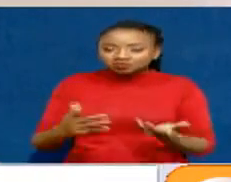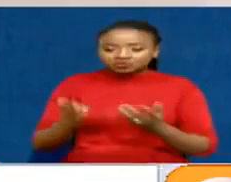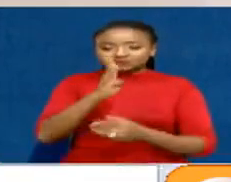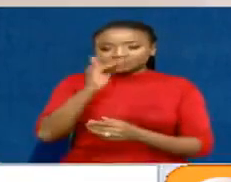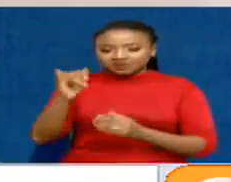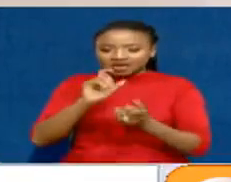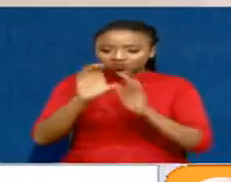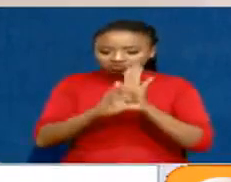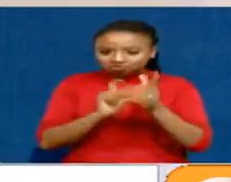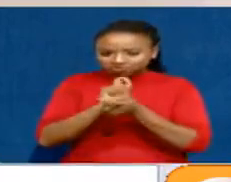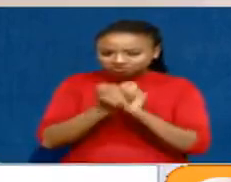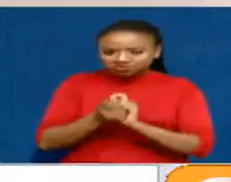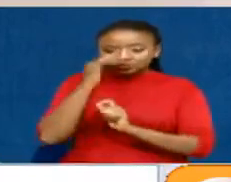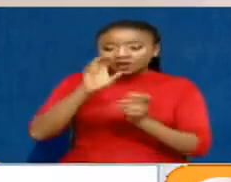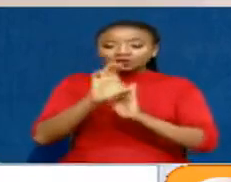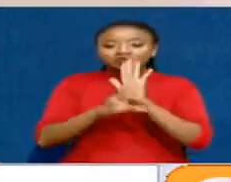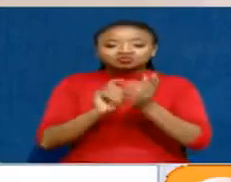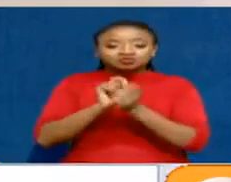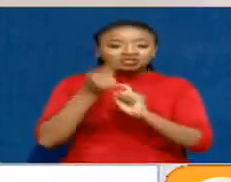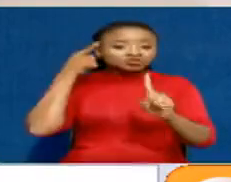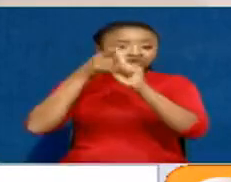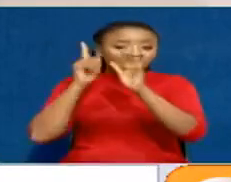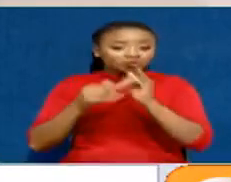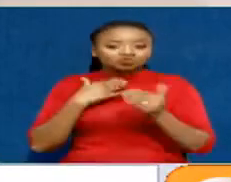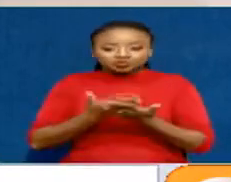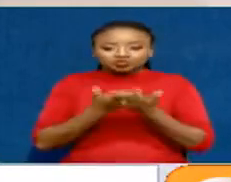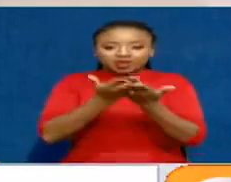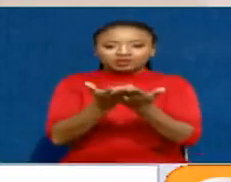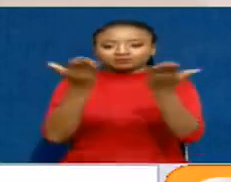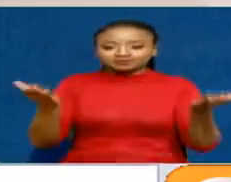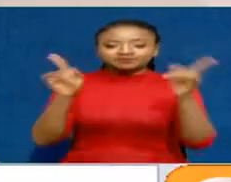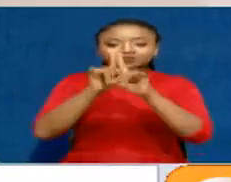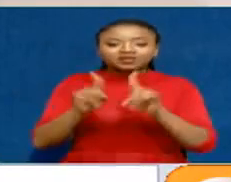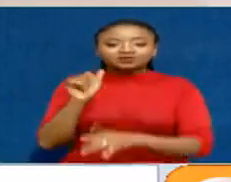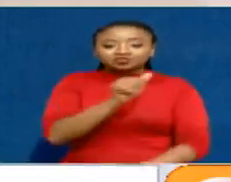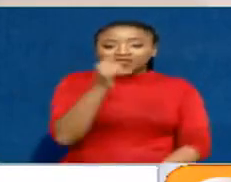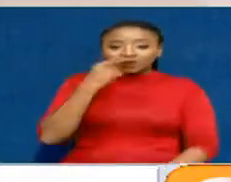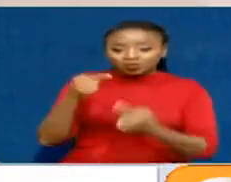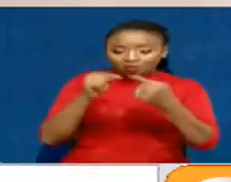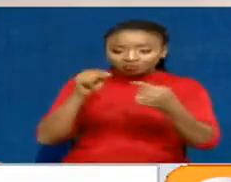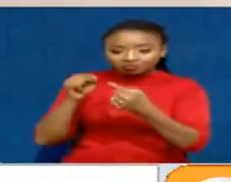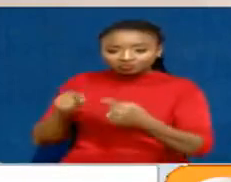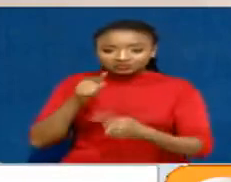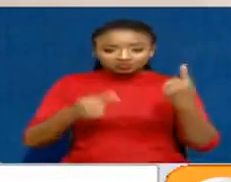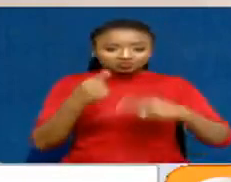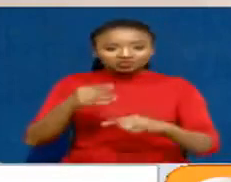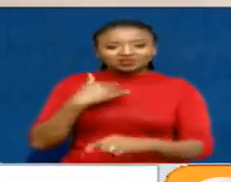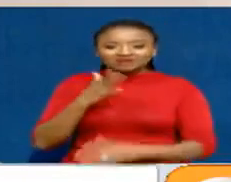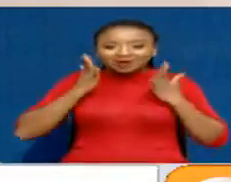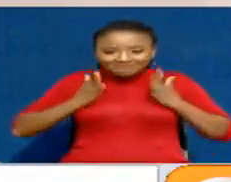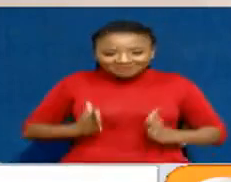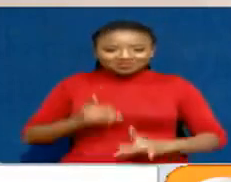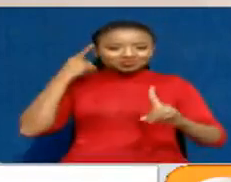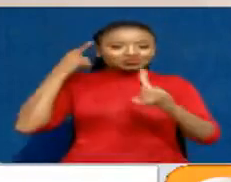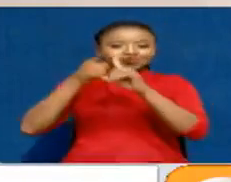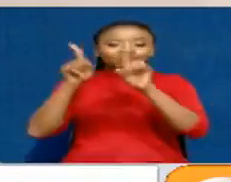kwa mabadiliko ya katiba ni kwa manufaa ya Wakenya wote, huku akiwasuta wanaopinga mchakato huo kwa kuwa na malengo binafsi.